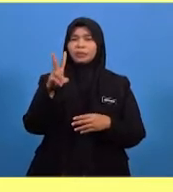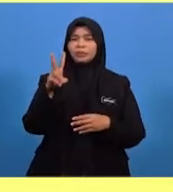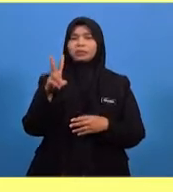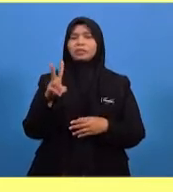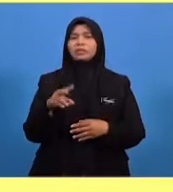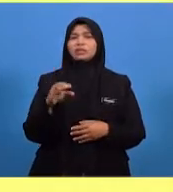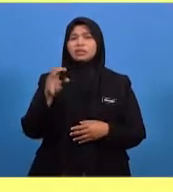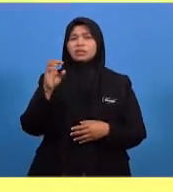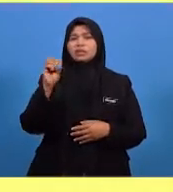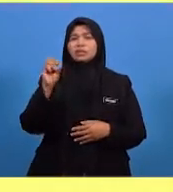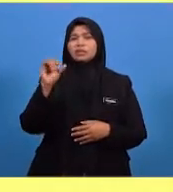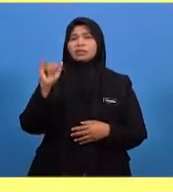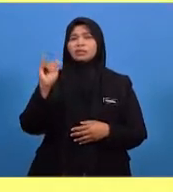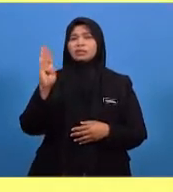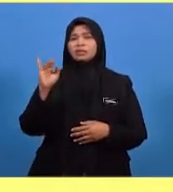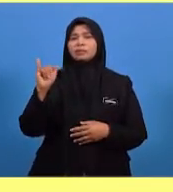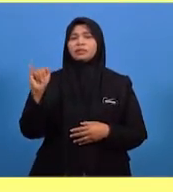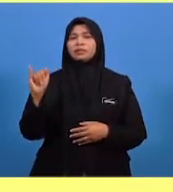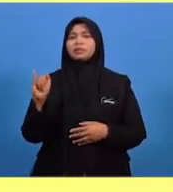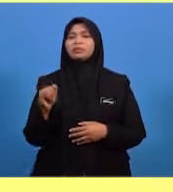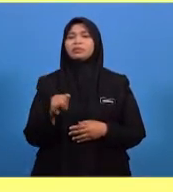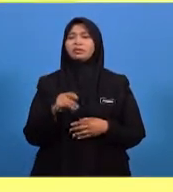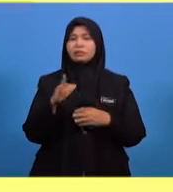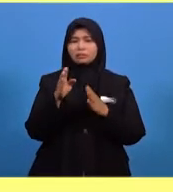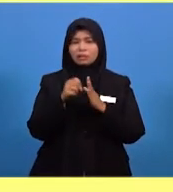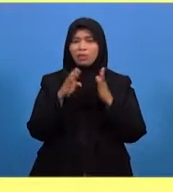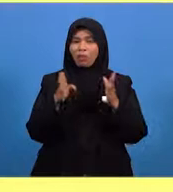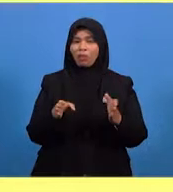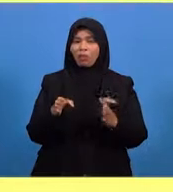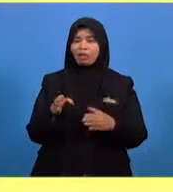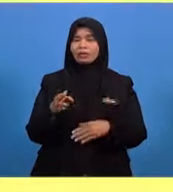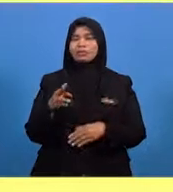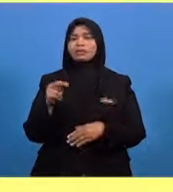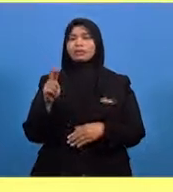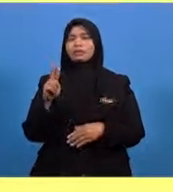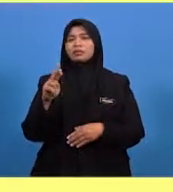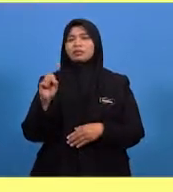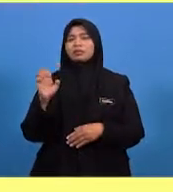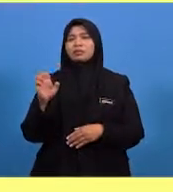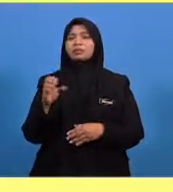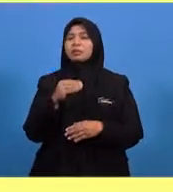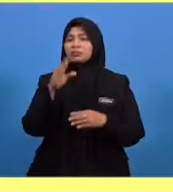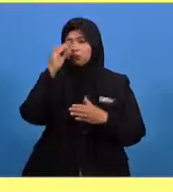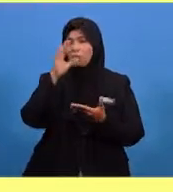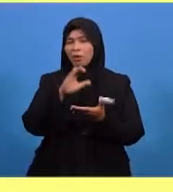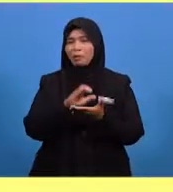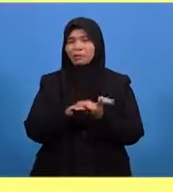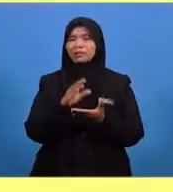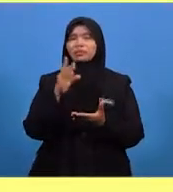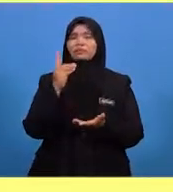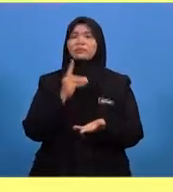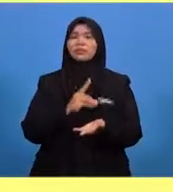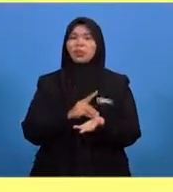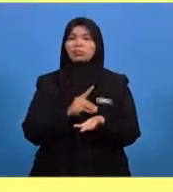ketiga su pulang merupakan seorang jururawat dan suaminya dokter updateklasemen K3